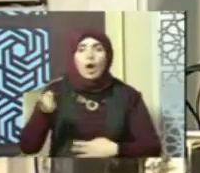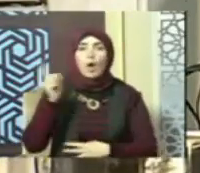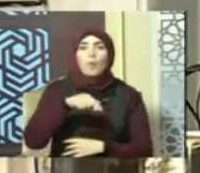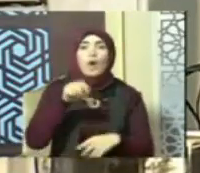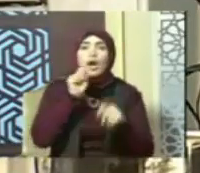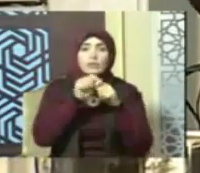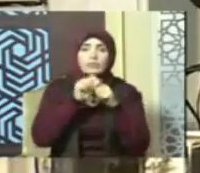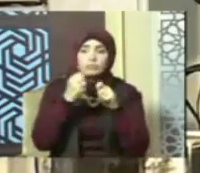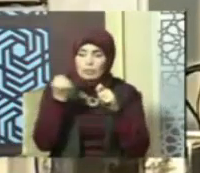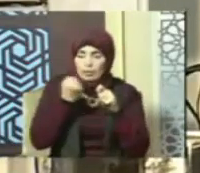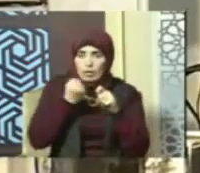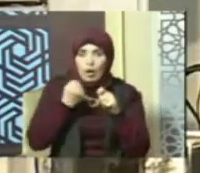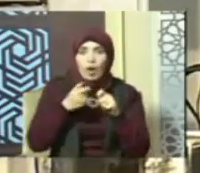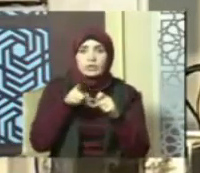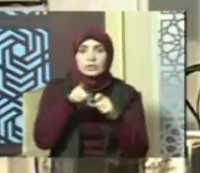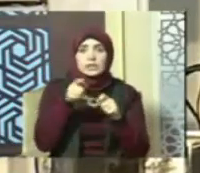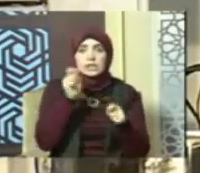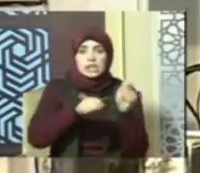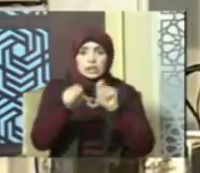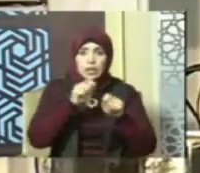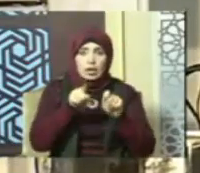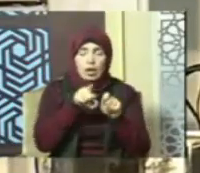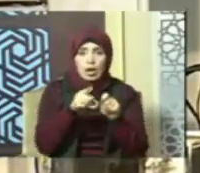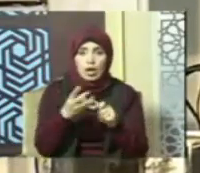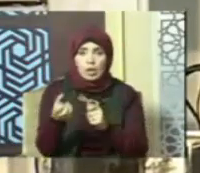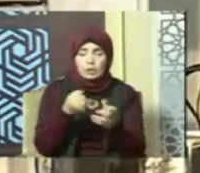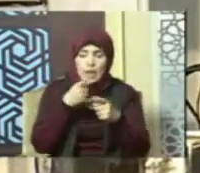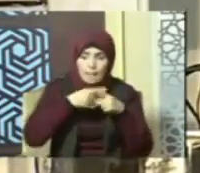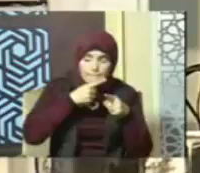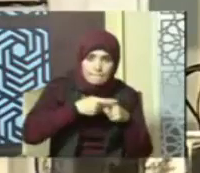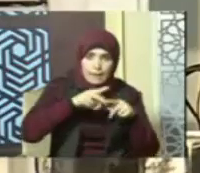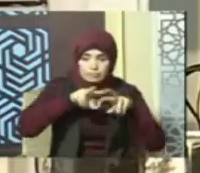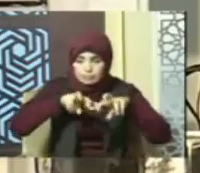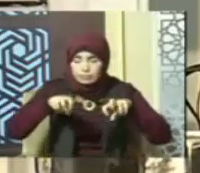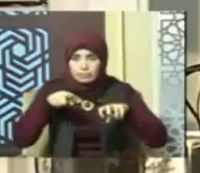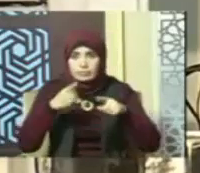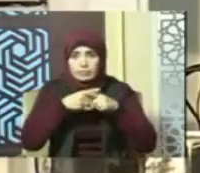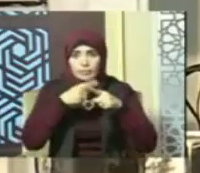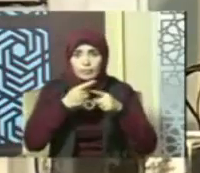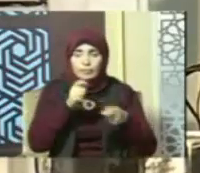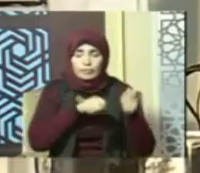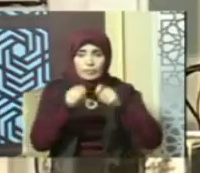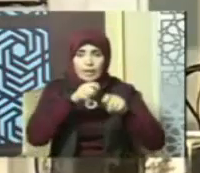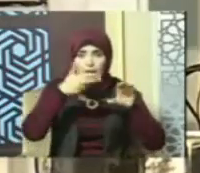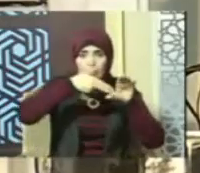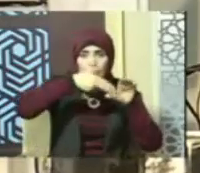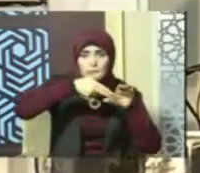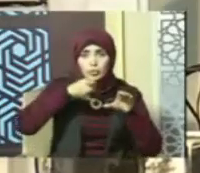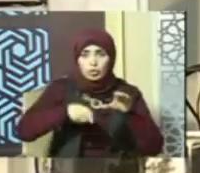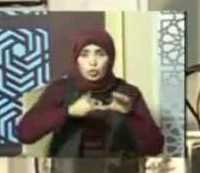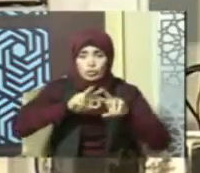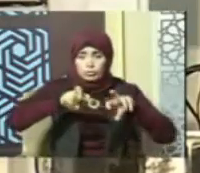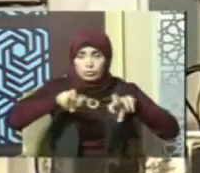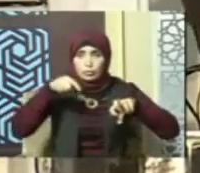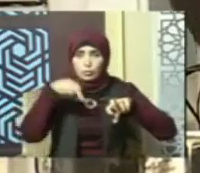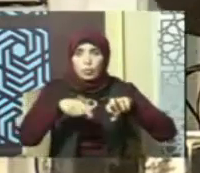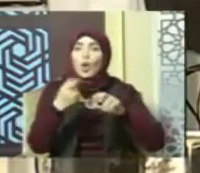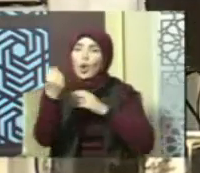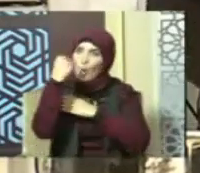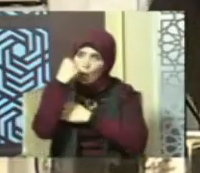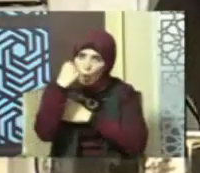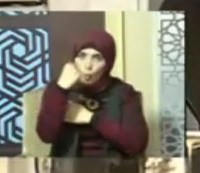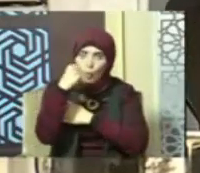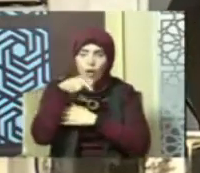الصناعات قوة، واستخراج المعادن والبحث عن البترول والتنقيب عن الغاز